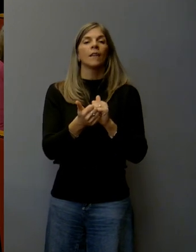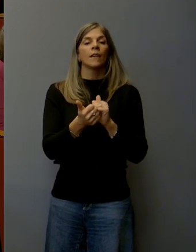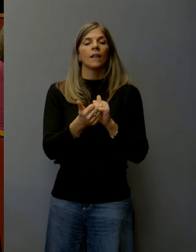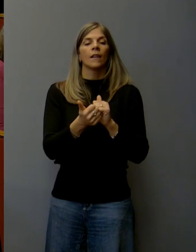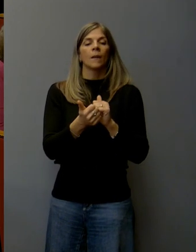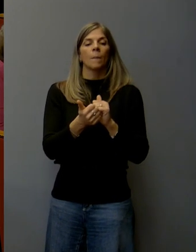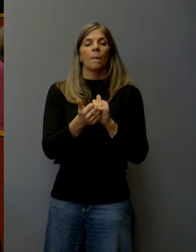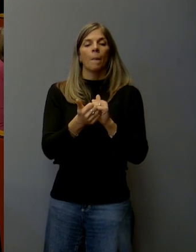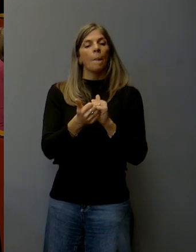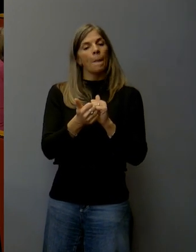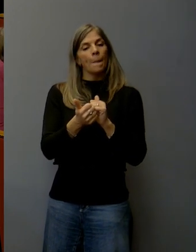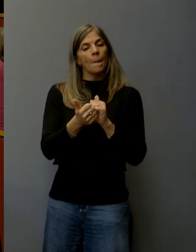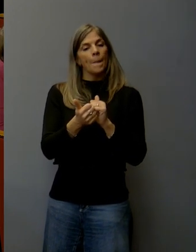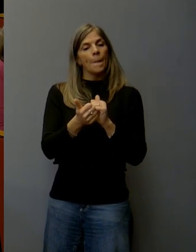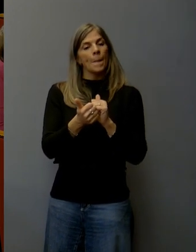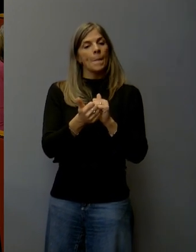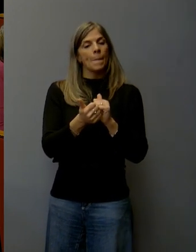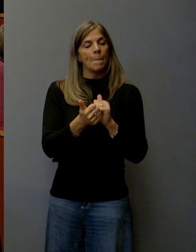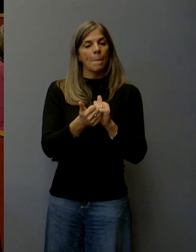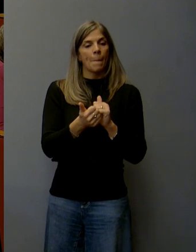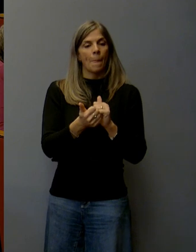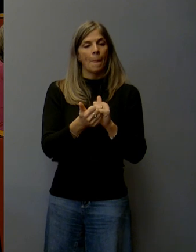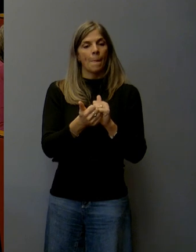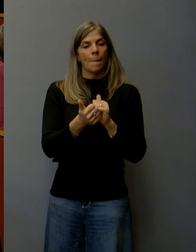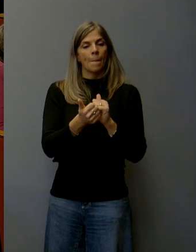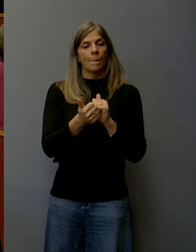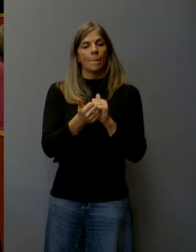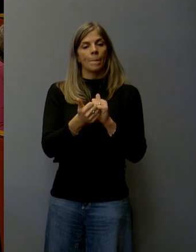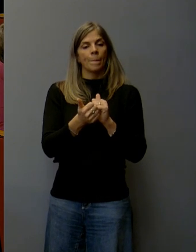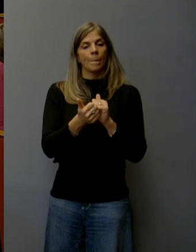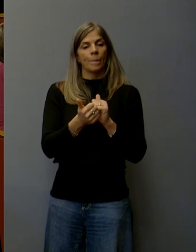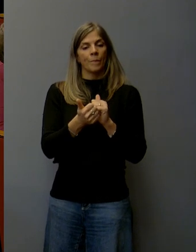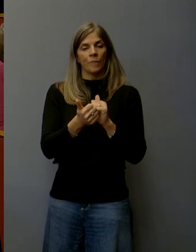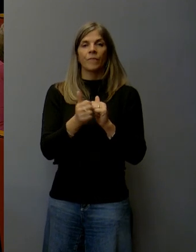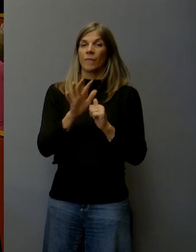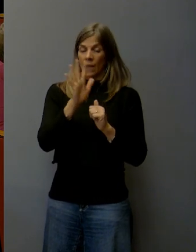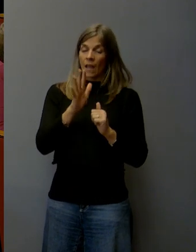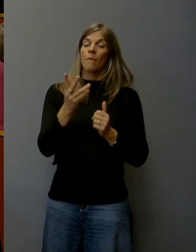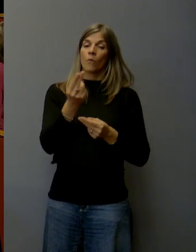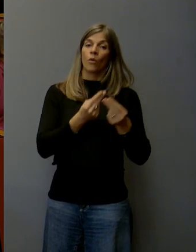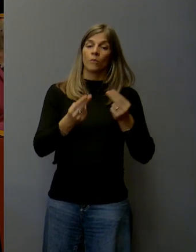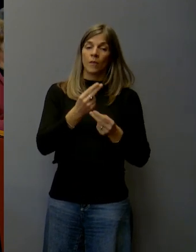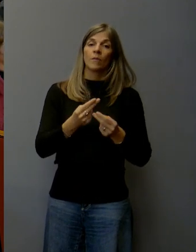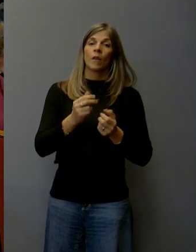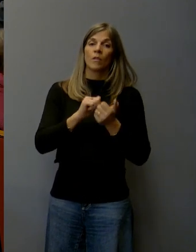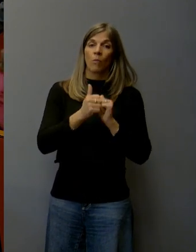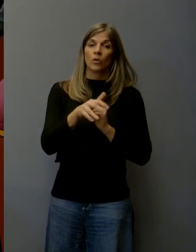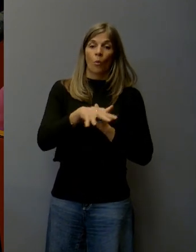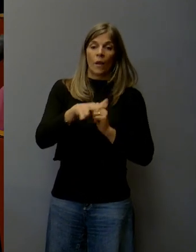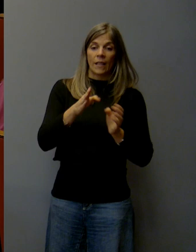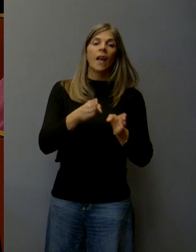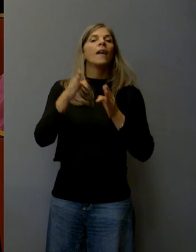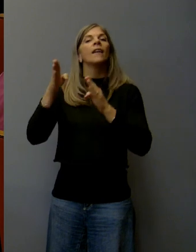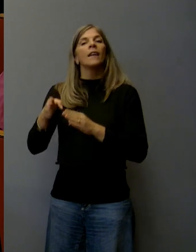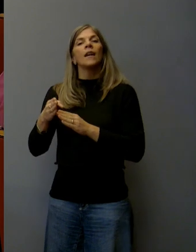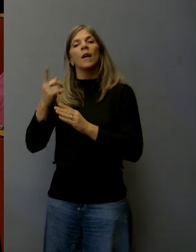il diciamo la progettazione invece sugli sport di quartiere così come eventi e